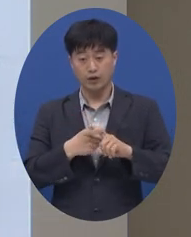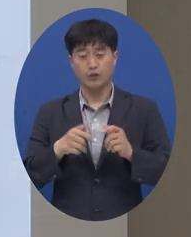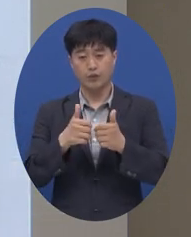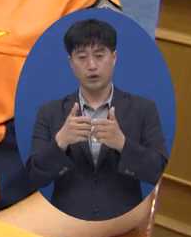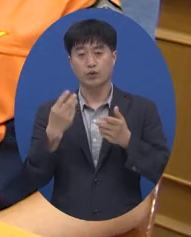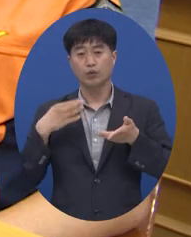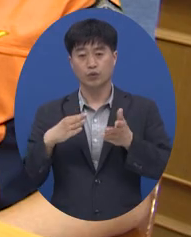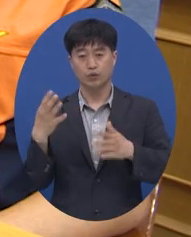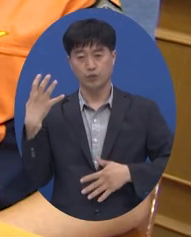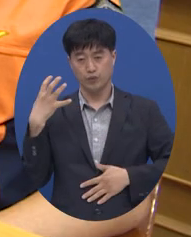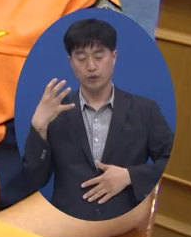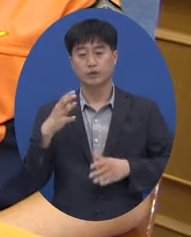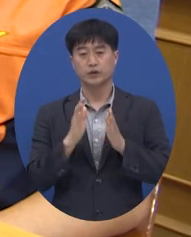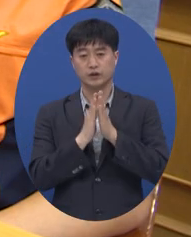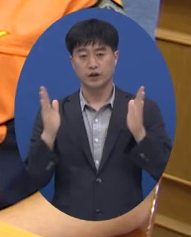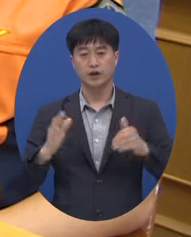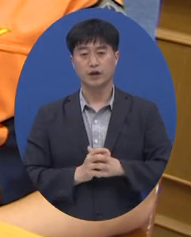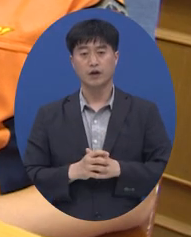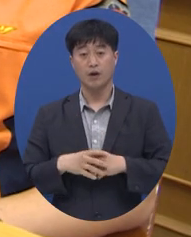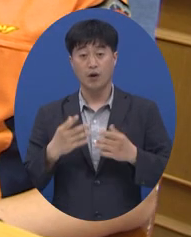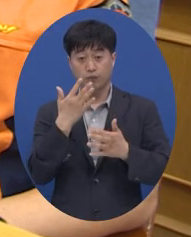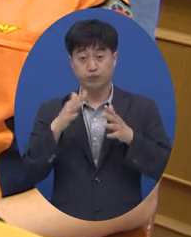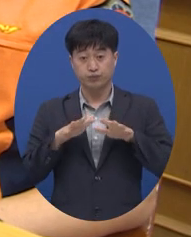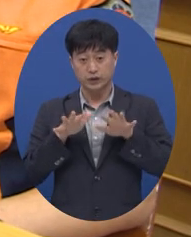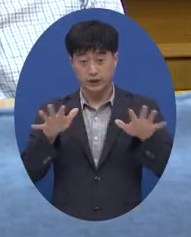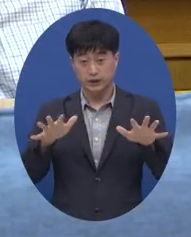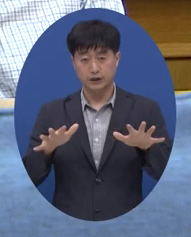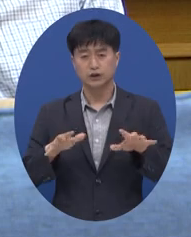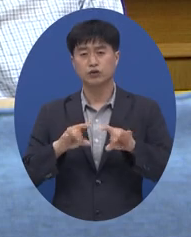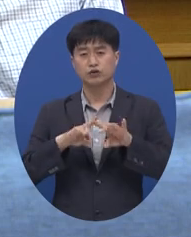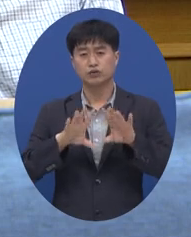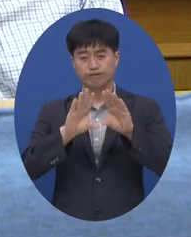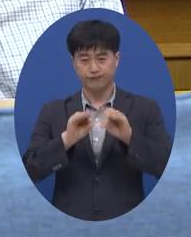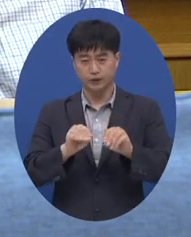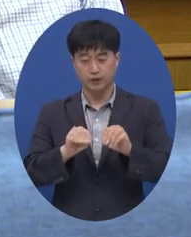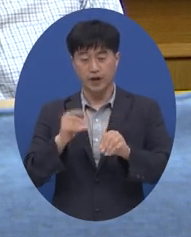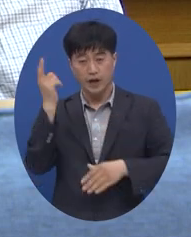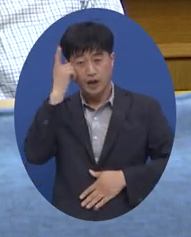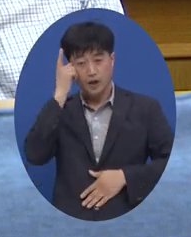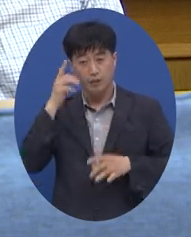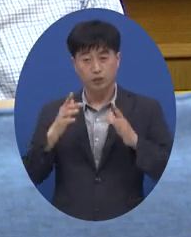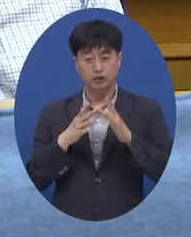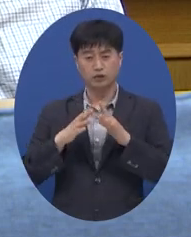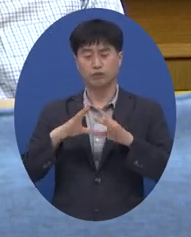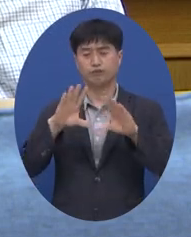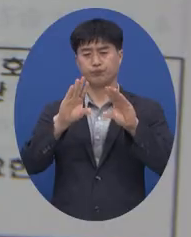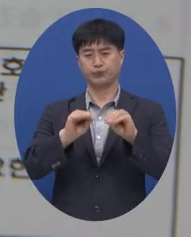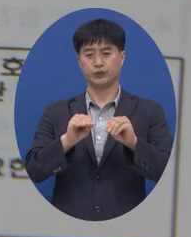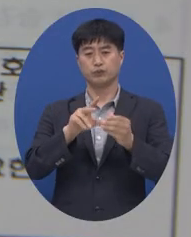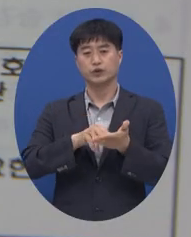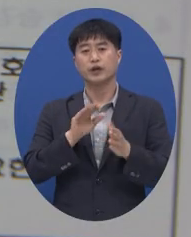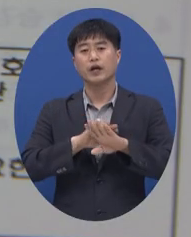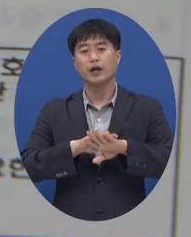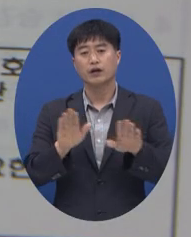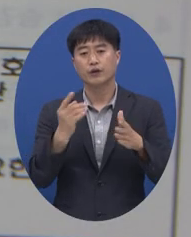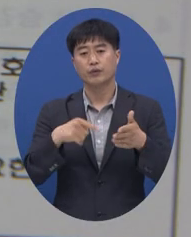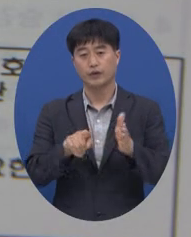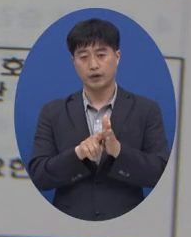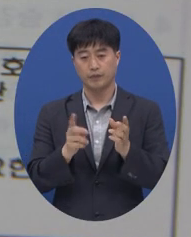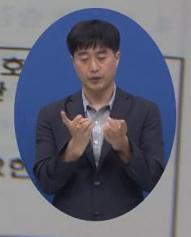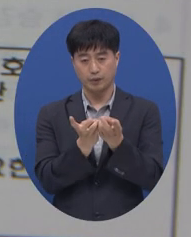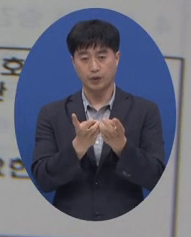열렸습니다 화재나 지진 등 재난 상황에서 전기 공급이 끊겨 휴대전화와 인터넷 등이 먹통 되는 문제를 해결하기 위한